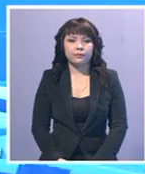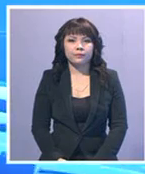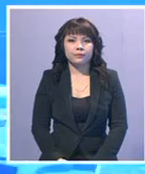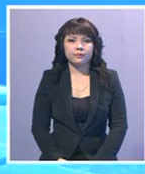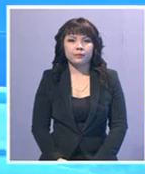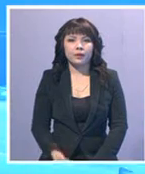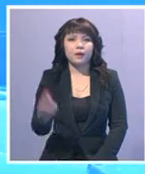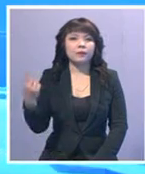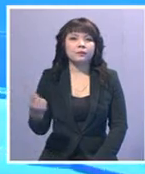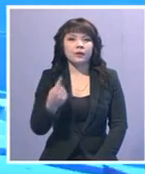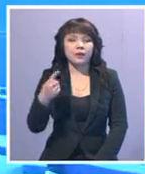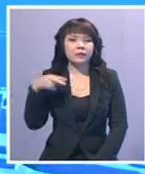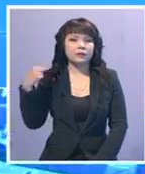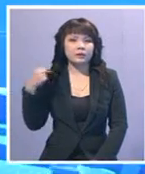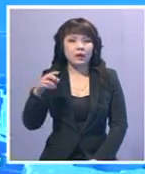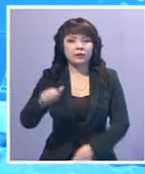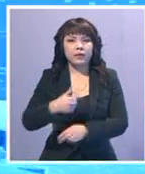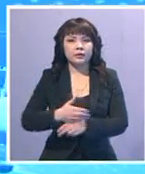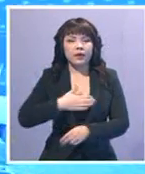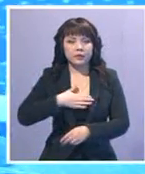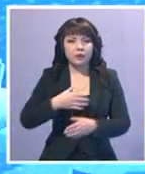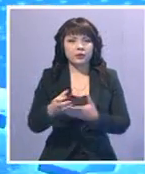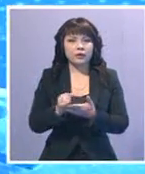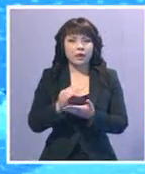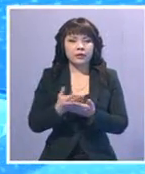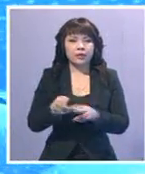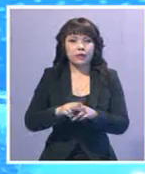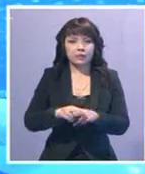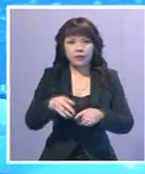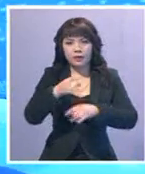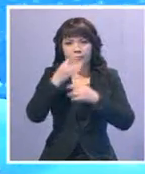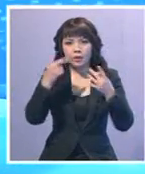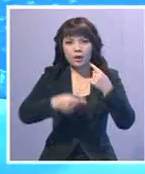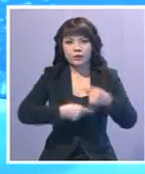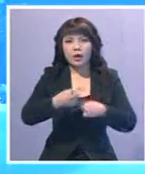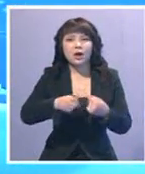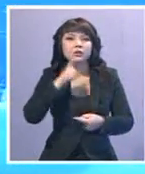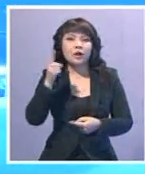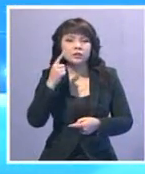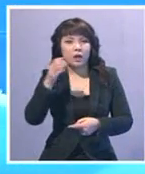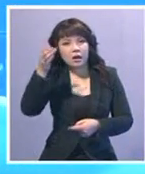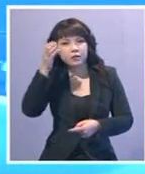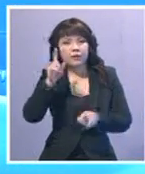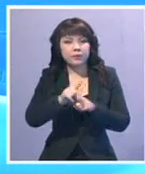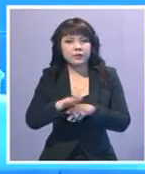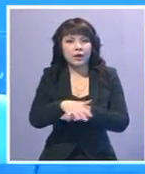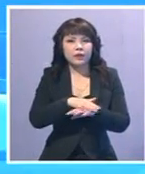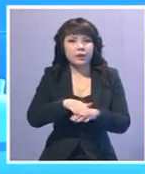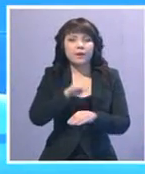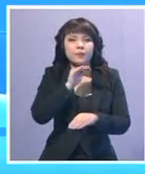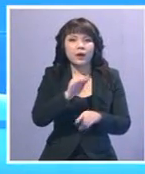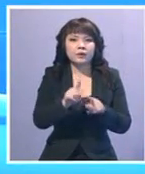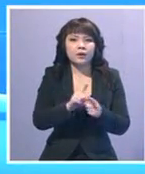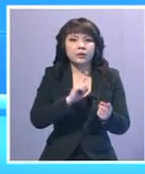Ел жаңалықтары. Тұңғыш президент Елбасы қорының дәстүрлі өнер және мәдениет, жас ғалымдар мен талантты жастарды марапаттау рәсімі өтті. Игі